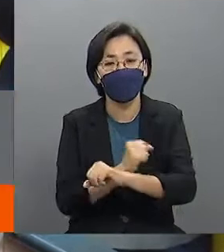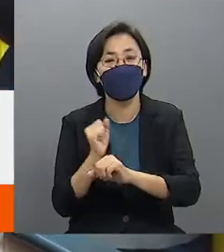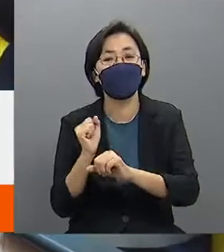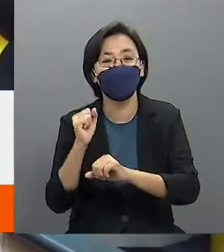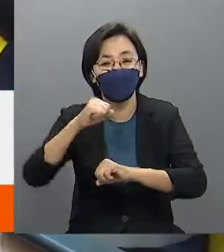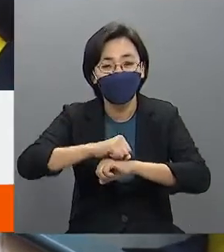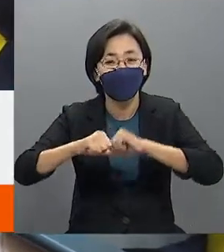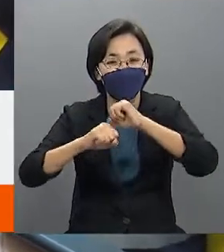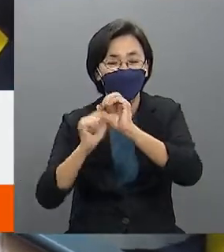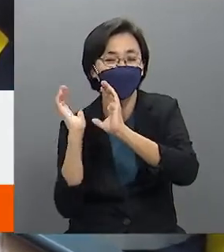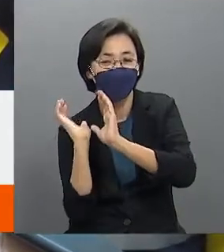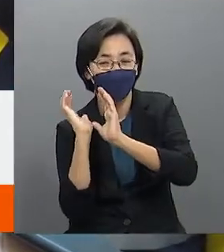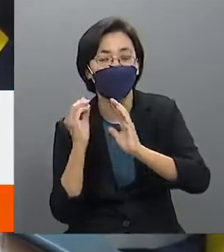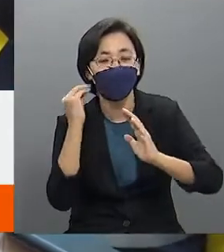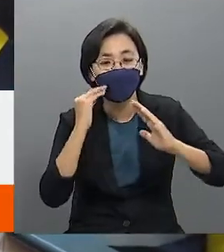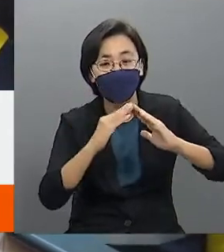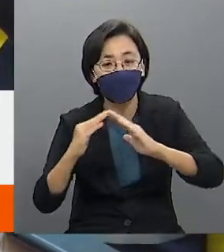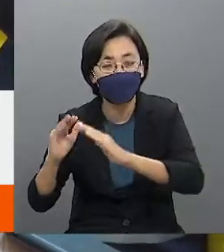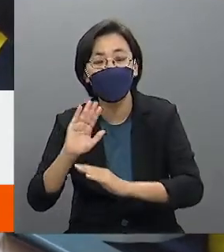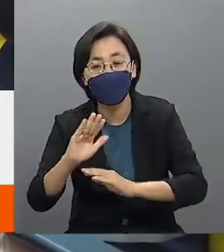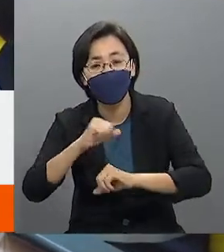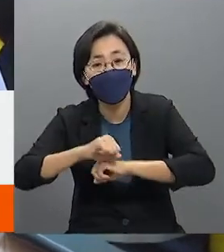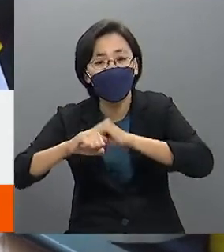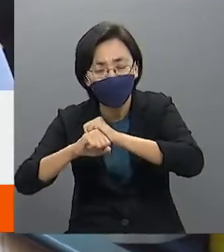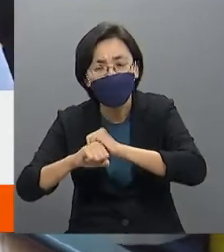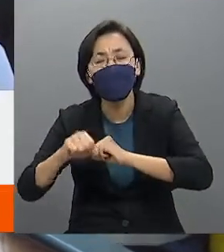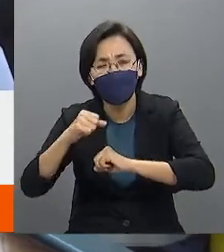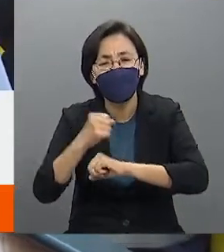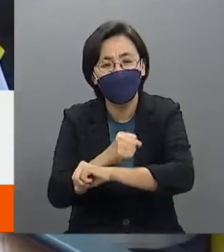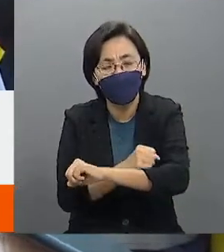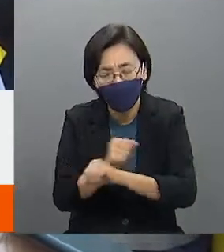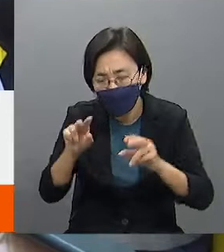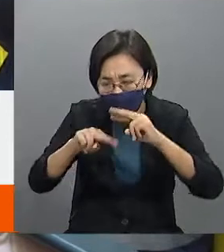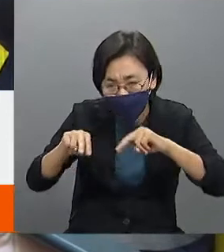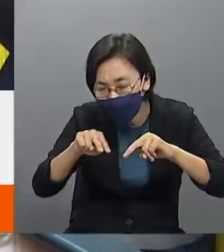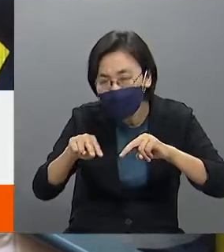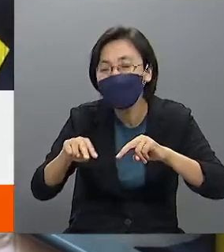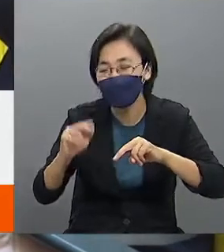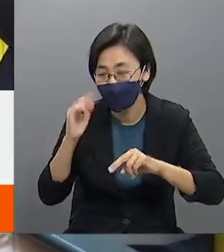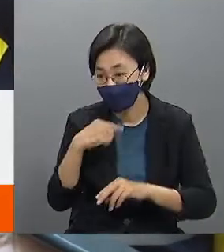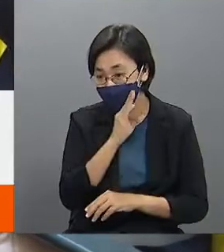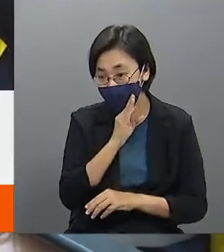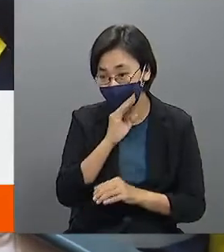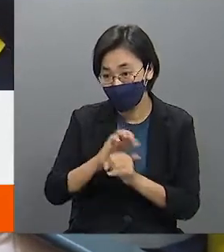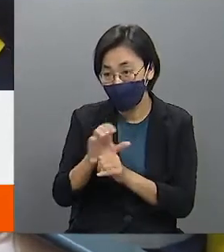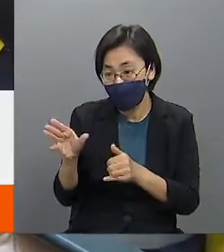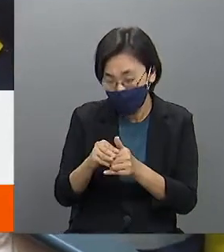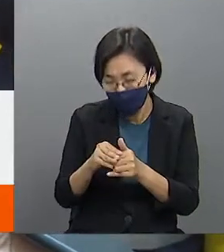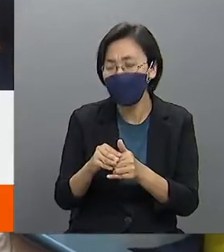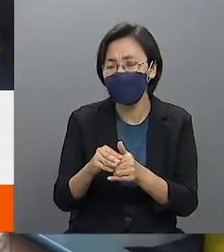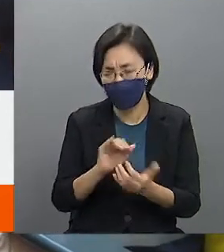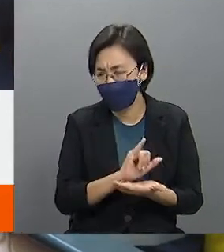ที่จะตรวจและค้นหาและให้เขาประนำไปสู่เข้าสู่ระบบในการรักษาให้ได้ไวที่สุดในขณะเดียวกันปฏิบัติการนี้เร